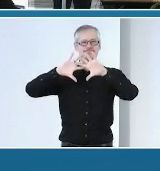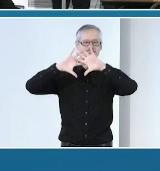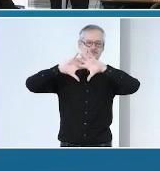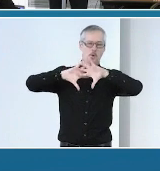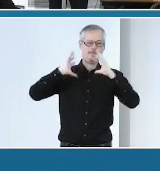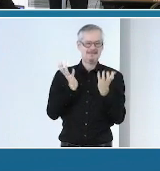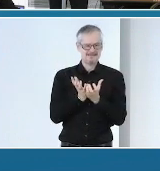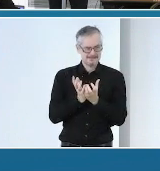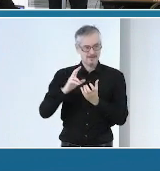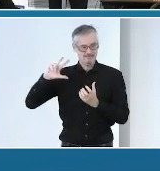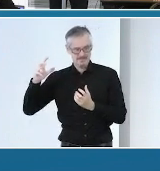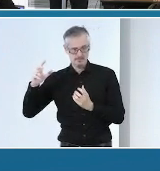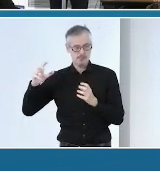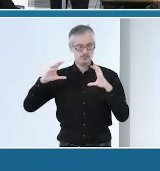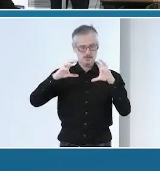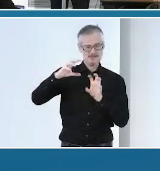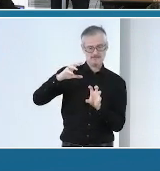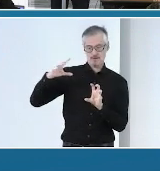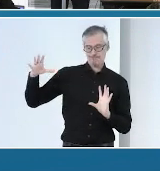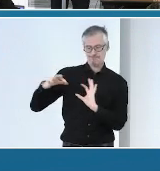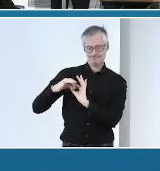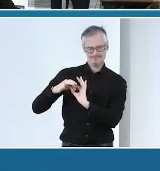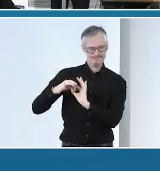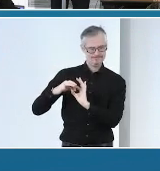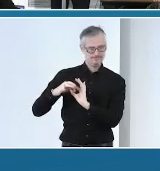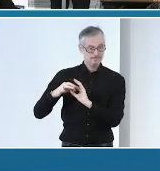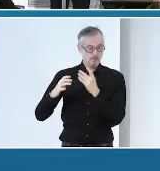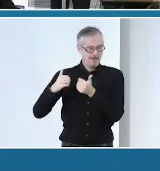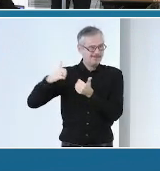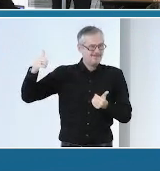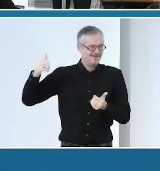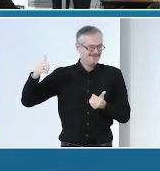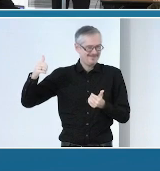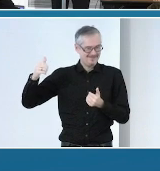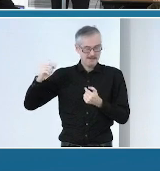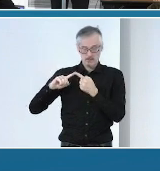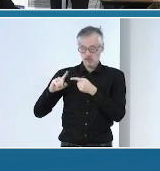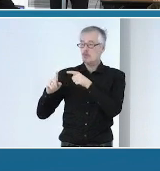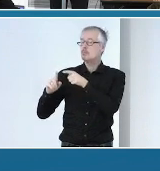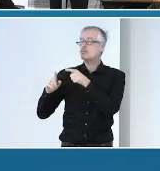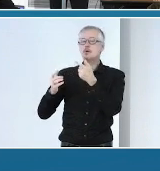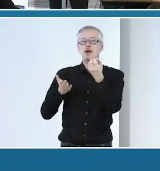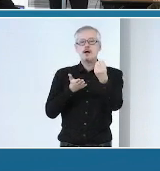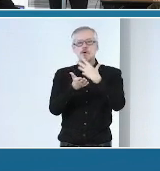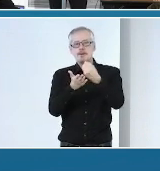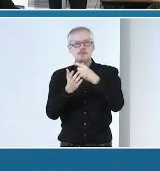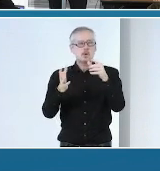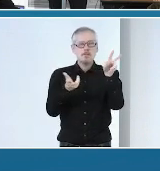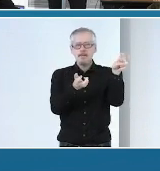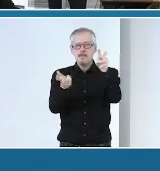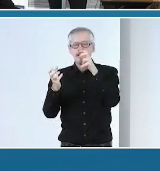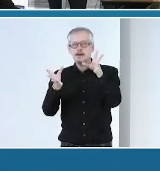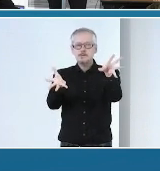cervelet est vraiment il est important au niveau de l'intégration de toutes les informations, voilà, sensorielles